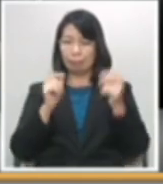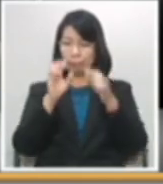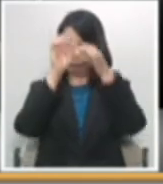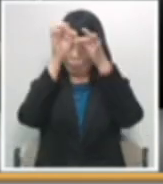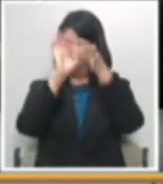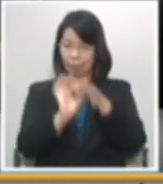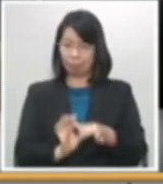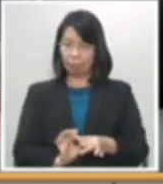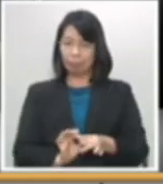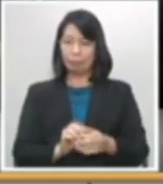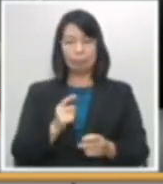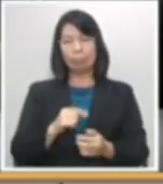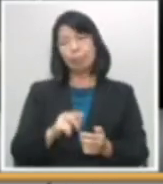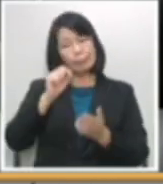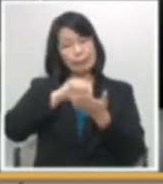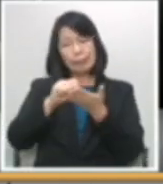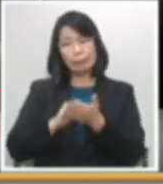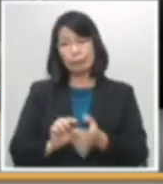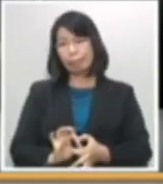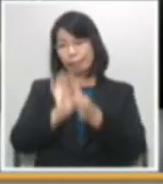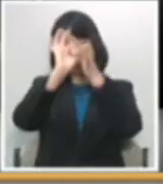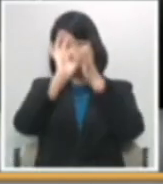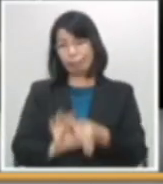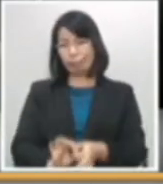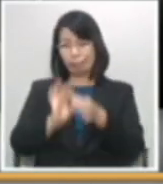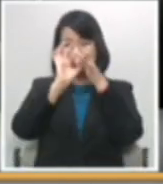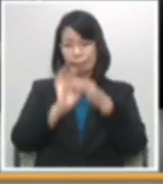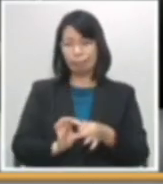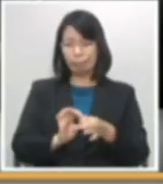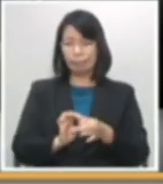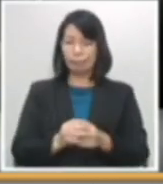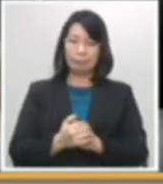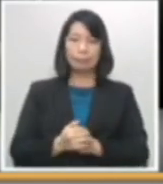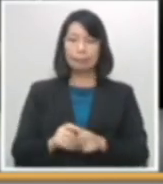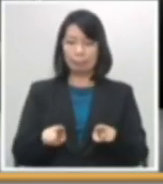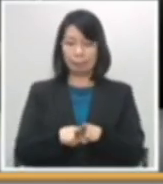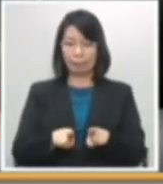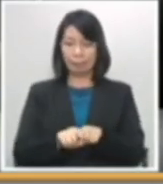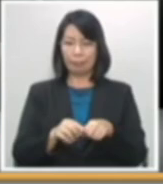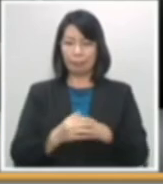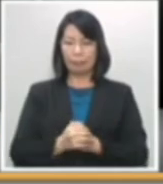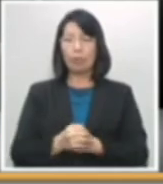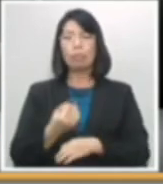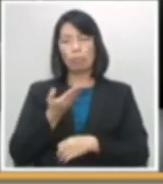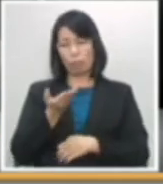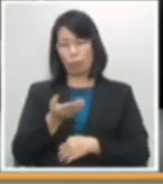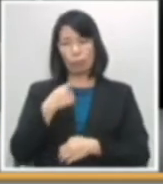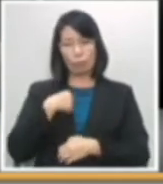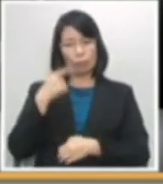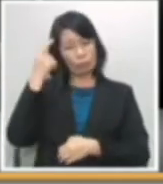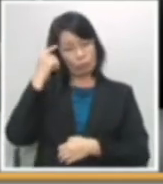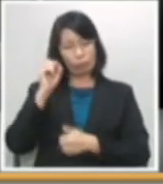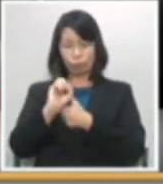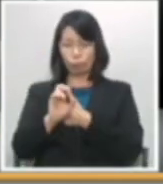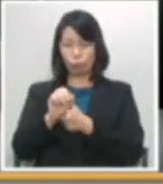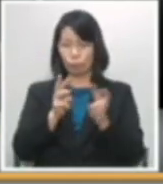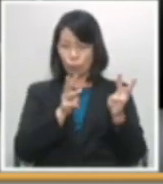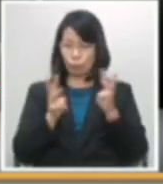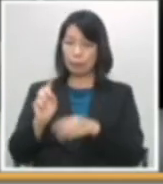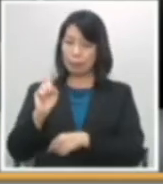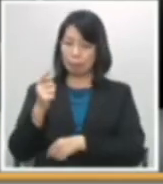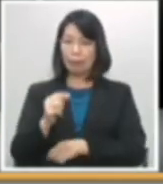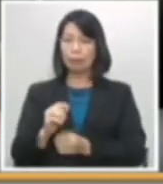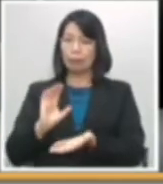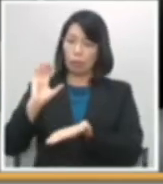างออกไม่ได้เขียนมันอย่างนี้แหละเดี๋ยววาระสองเรื่องการเปลี่ยนแปลงงบประมาณเรื่องการตั้งงบท่านต้องไปดำเนินการที่เพื่อนสมาชิ